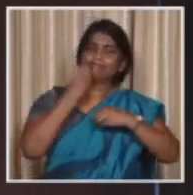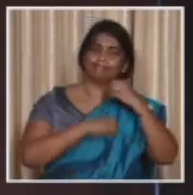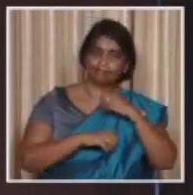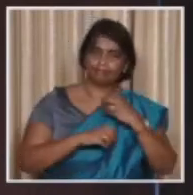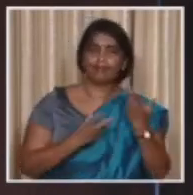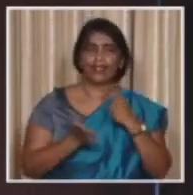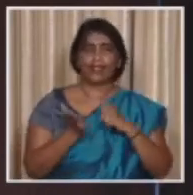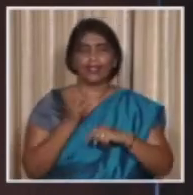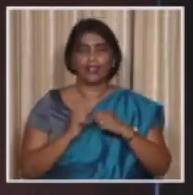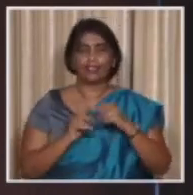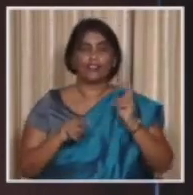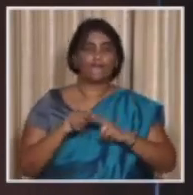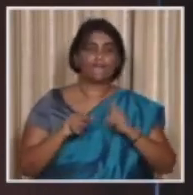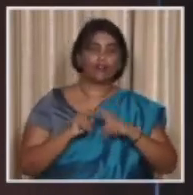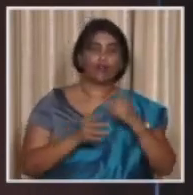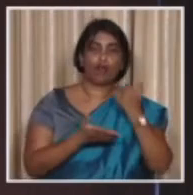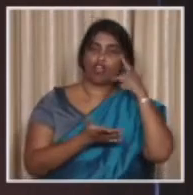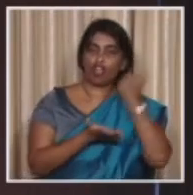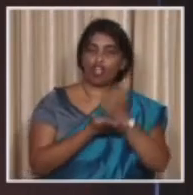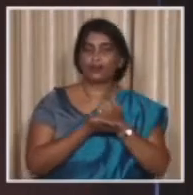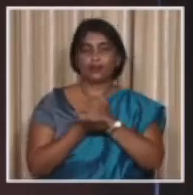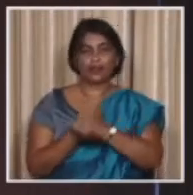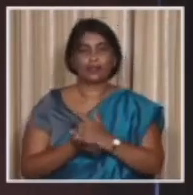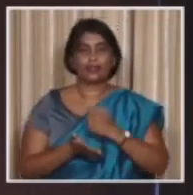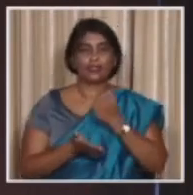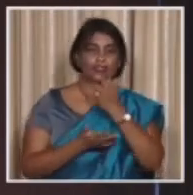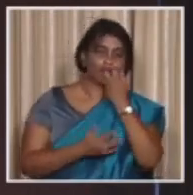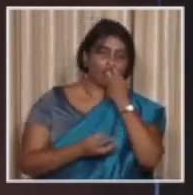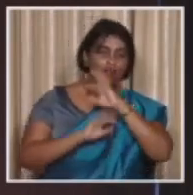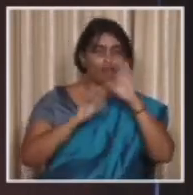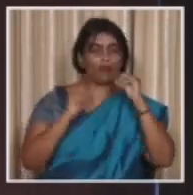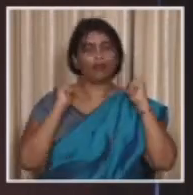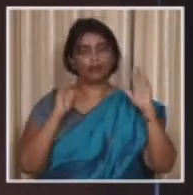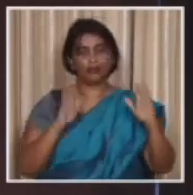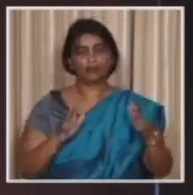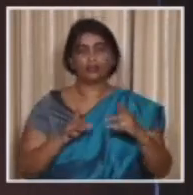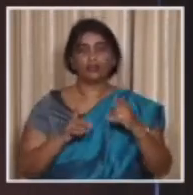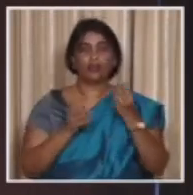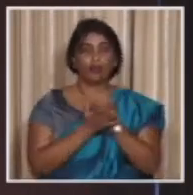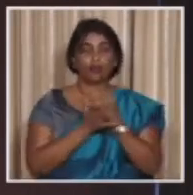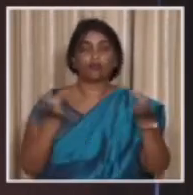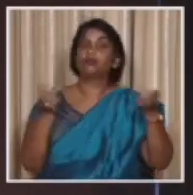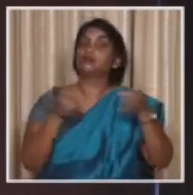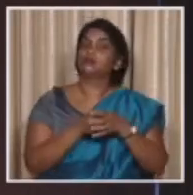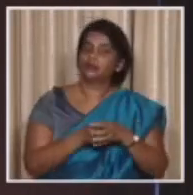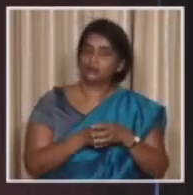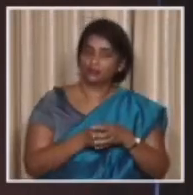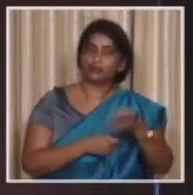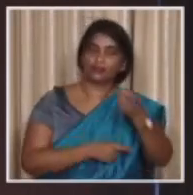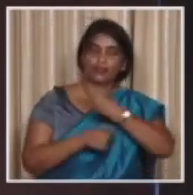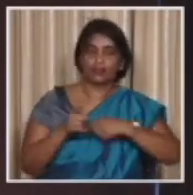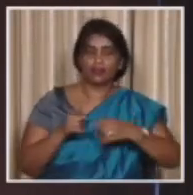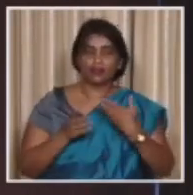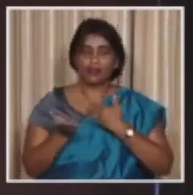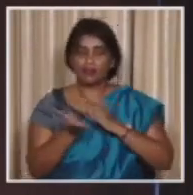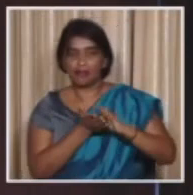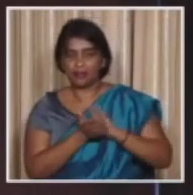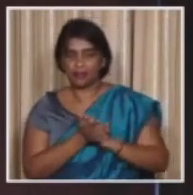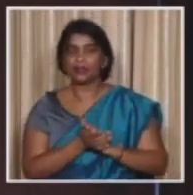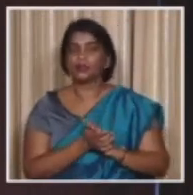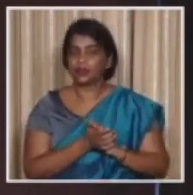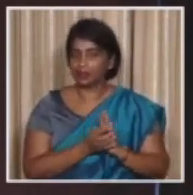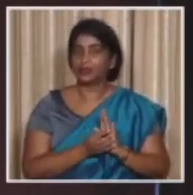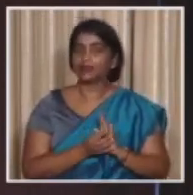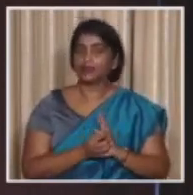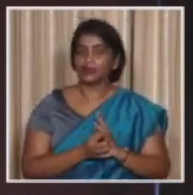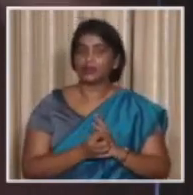නේ එයාගේ යාළුවෝ ඇවිල්ලා කෝපි කෙනක් දෙනවා චීස් කෙනක් දෙනවා ඔක්කොම කරනවා. දැන් පෝට්ටුවේ කට්ටි සෙට්ලා ඉන්නෝ ඒගොල්ලන්ගේ බේරිල්ලාවට. හරිද?